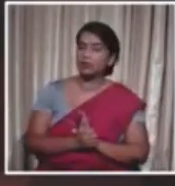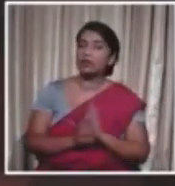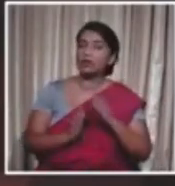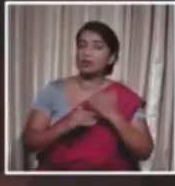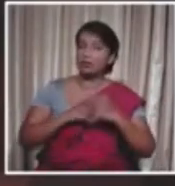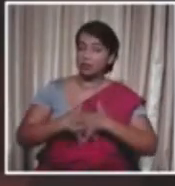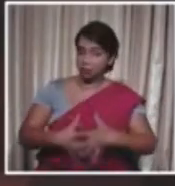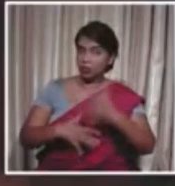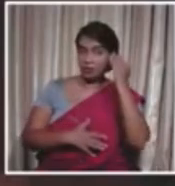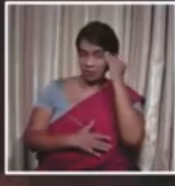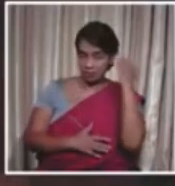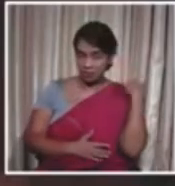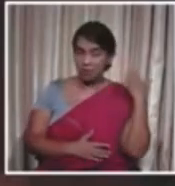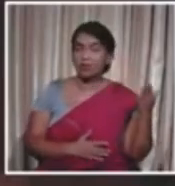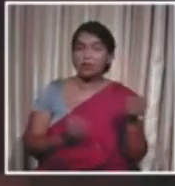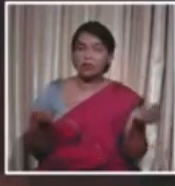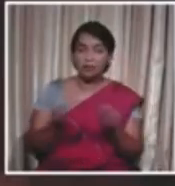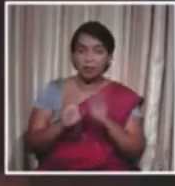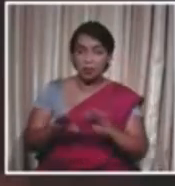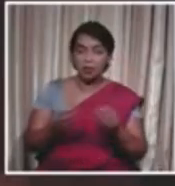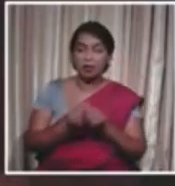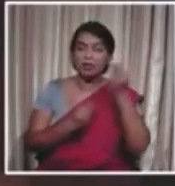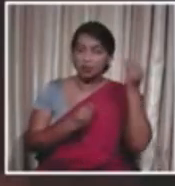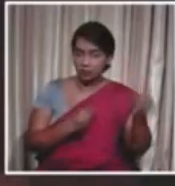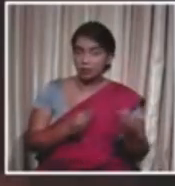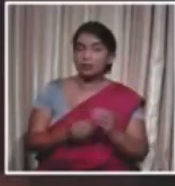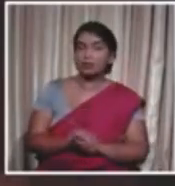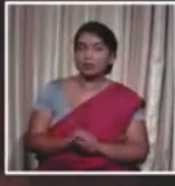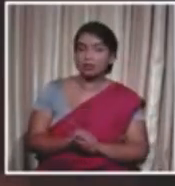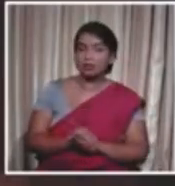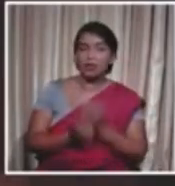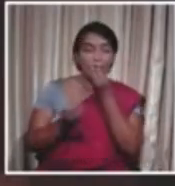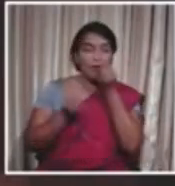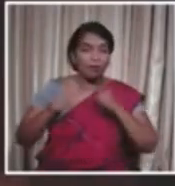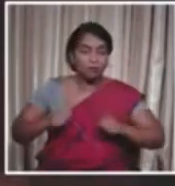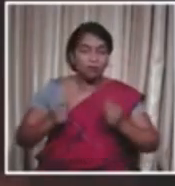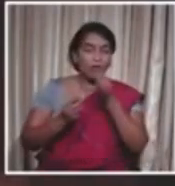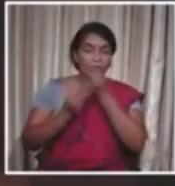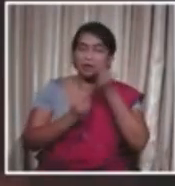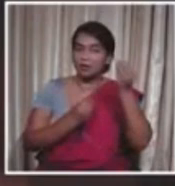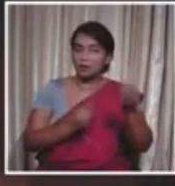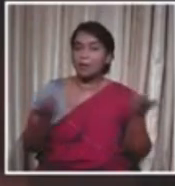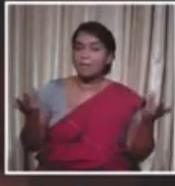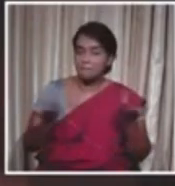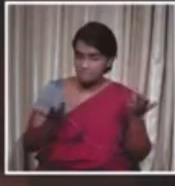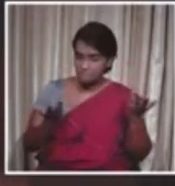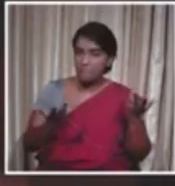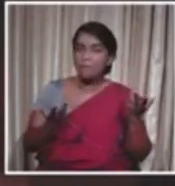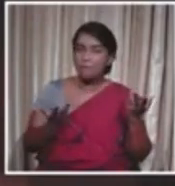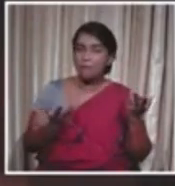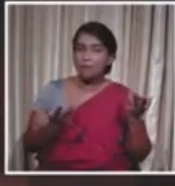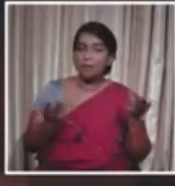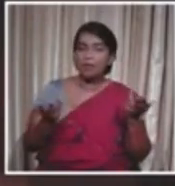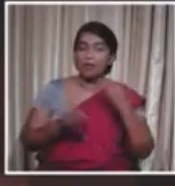ගර්භණී මවුරුන්ට කුඩා දරුවන්ට ලබා දෙන ත්‍රිපෝෂ සලාකේ ලබා දෙන්නට බෑ.